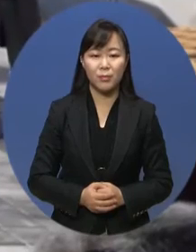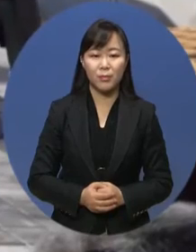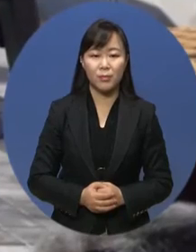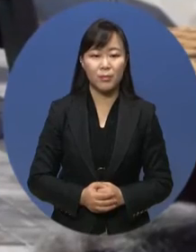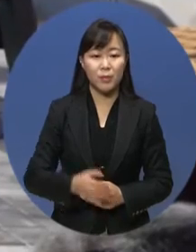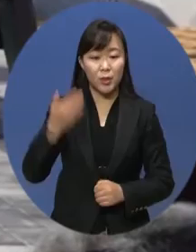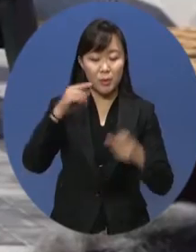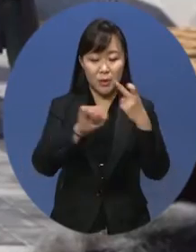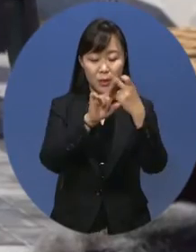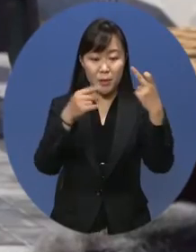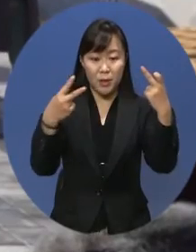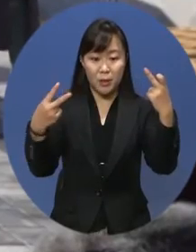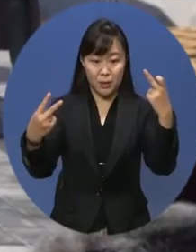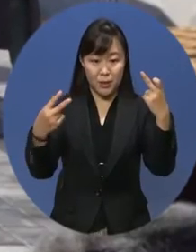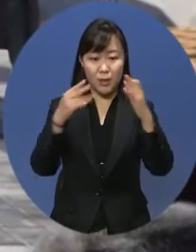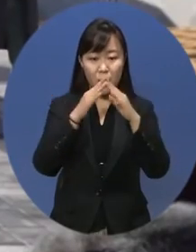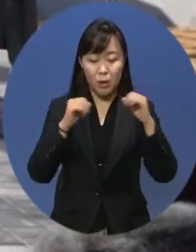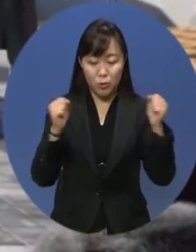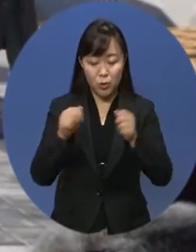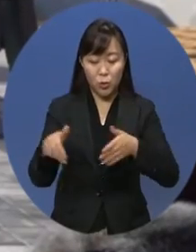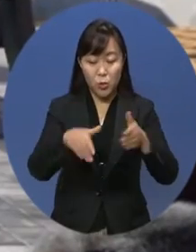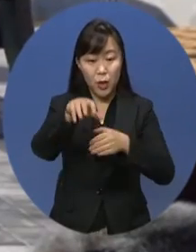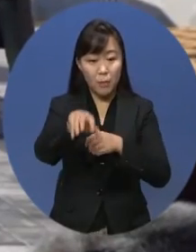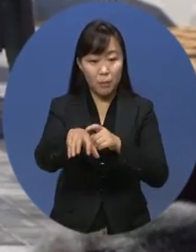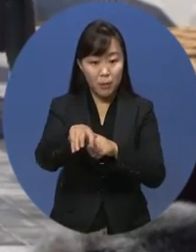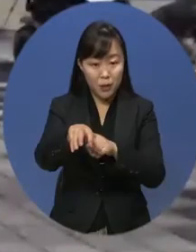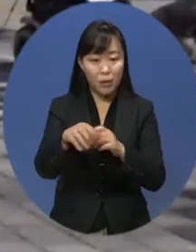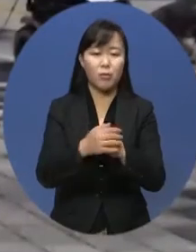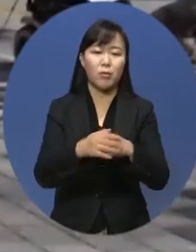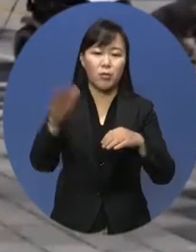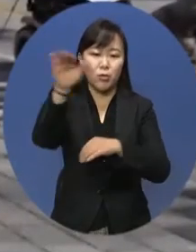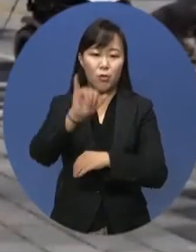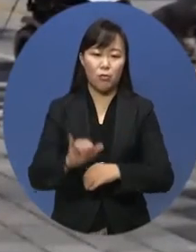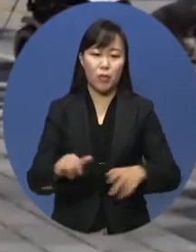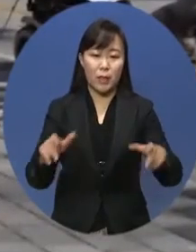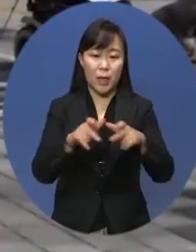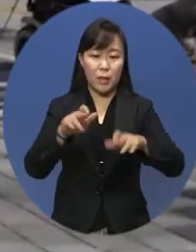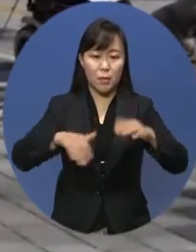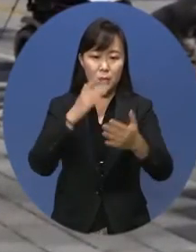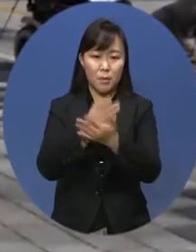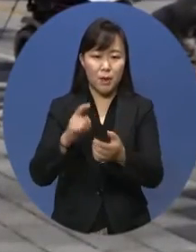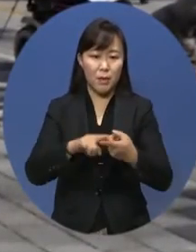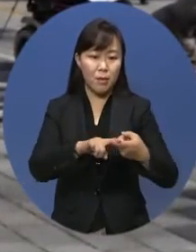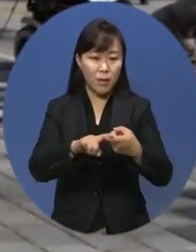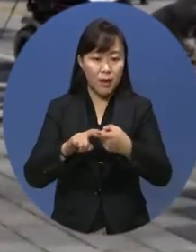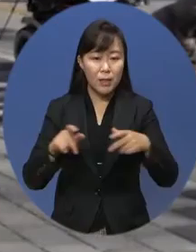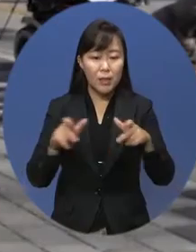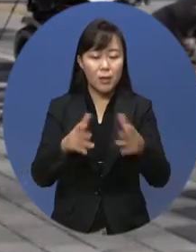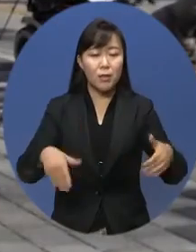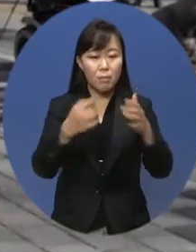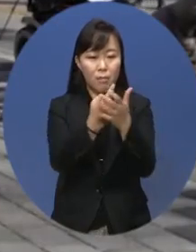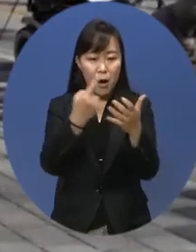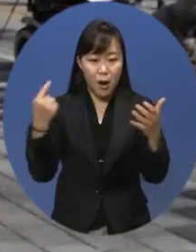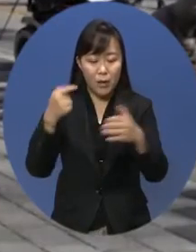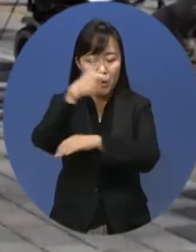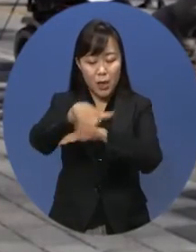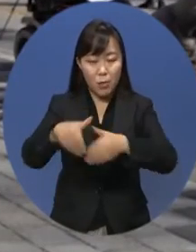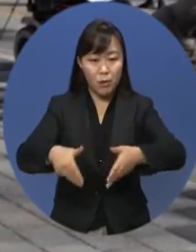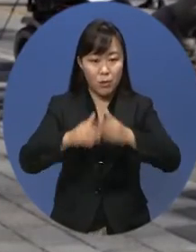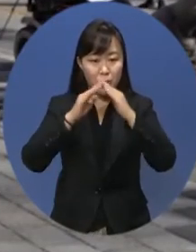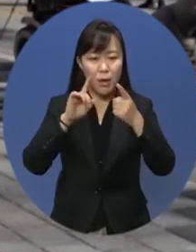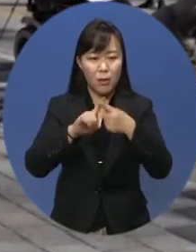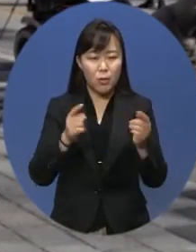지난 12월 2일 전라북도 도청 앞에서 전국장애인차별철폐연대 가 장애인 탈 시설 계획 수립 초코 시위에